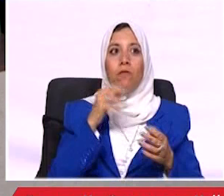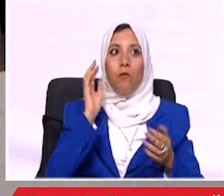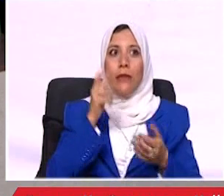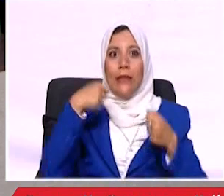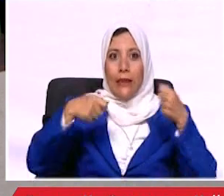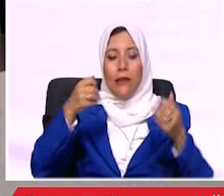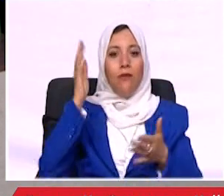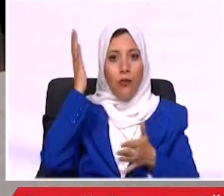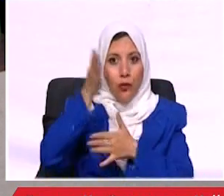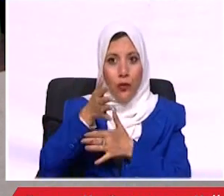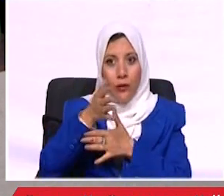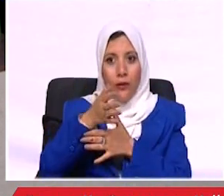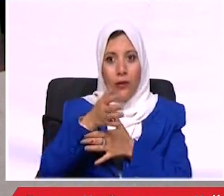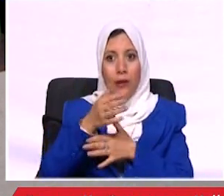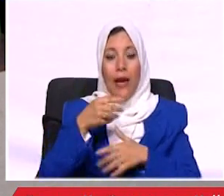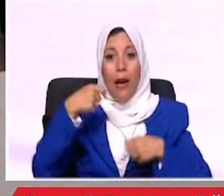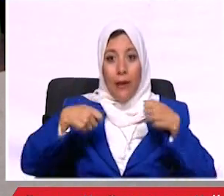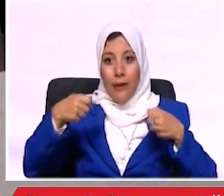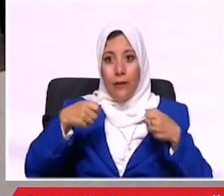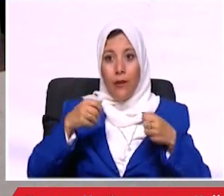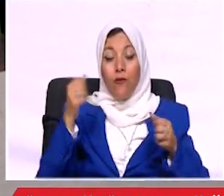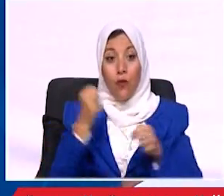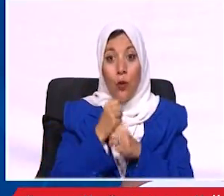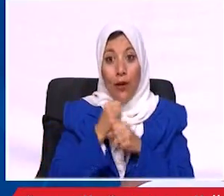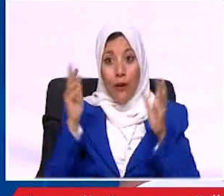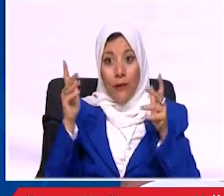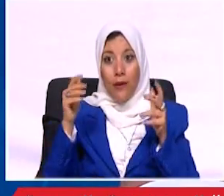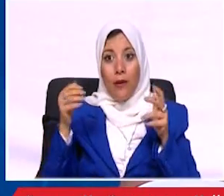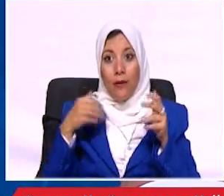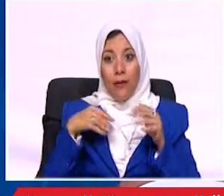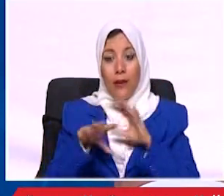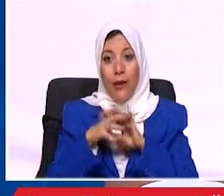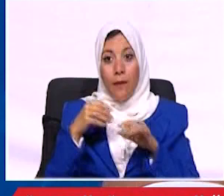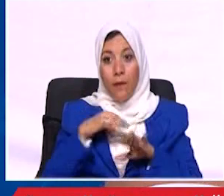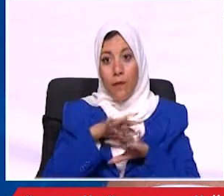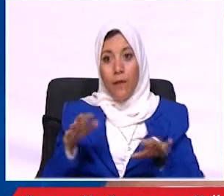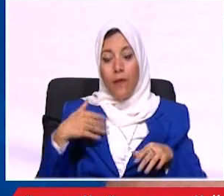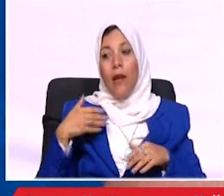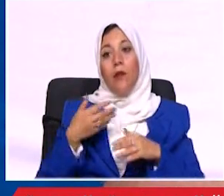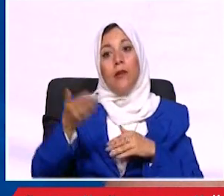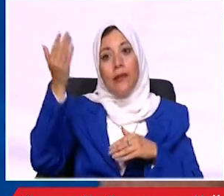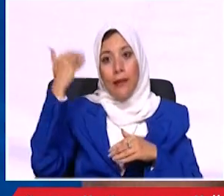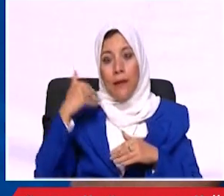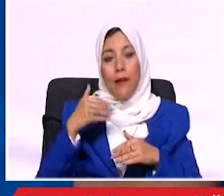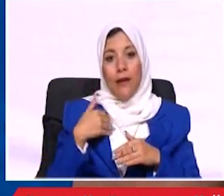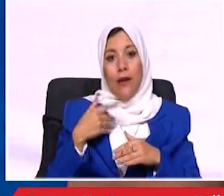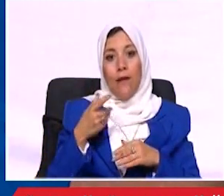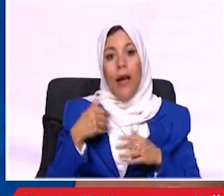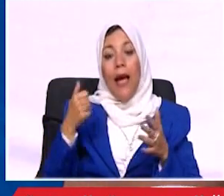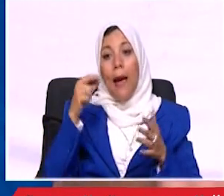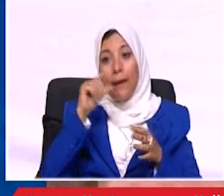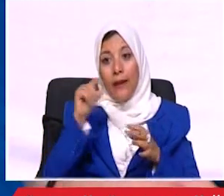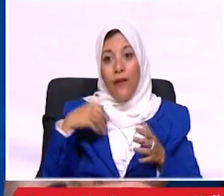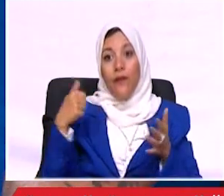احمد هو احمد سبق تمثيل، بس انا مودلنج كانت انا اقدم من احمد في المودلنج. هو احمد جه في الاخر